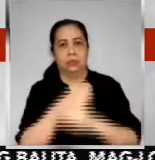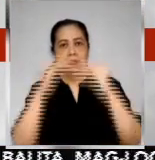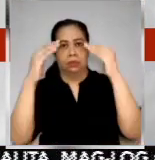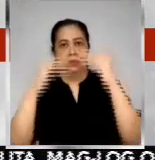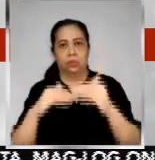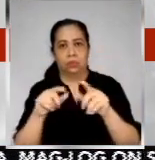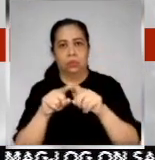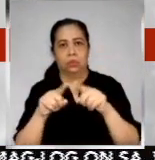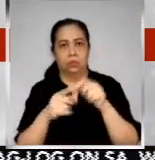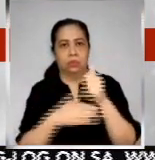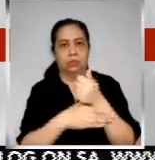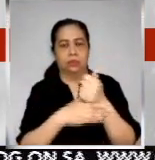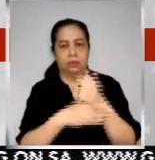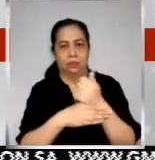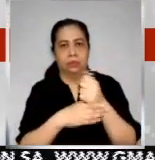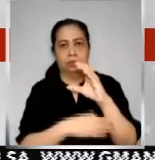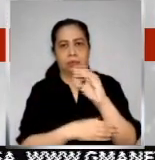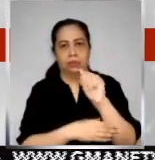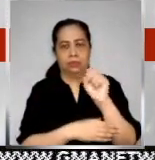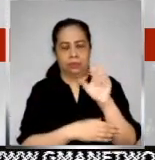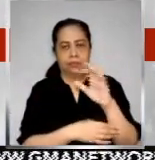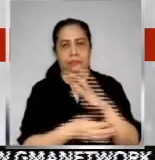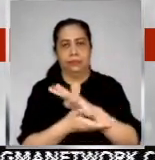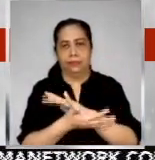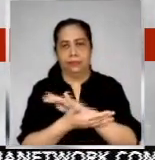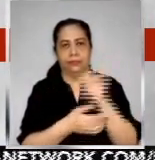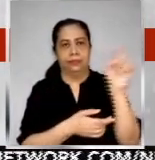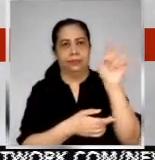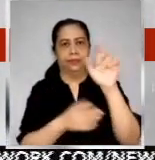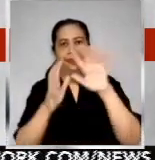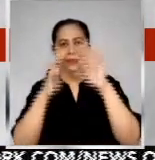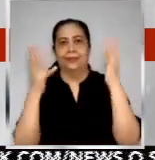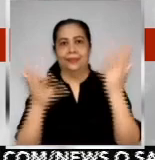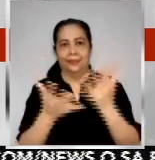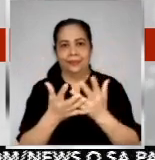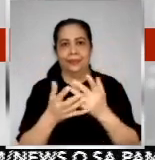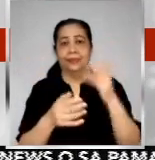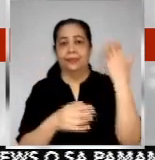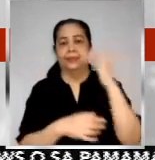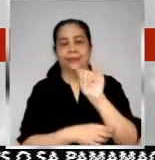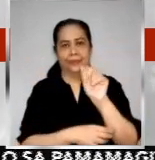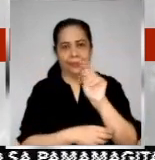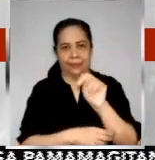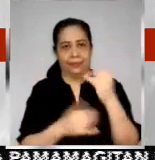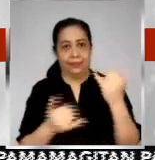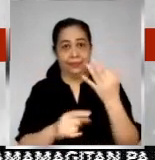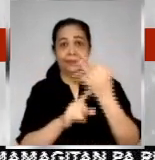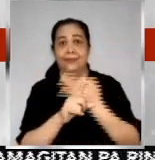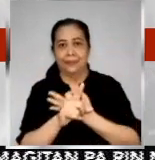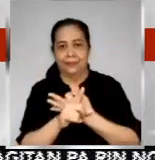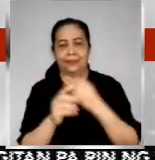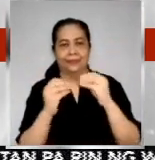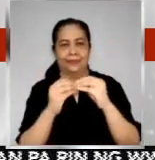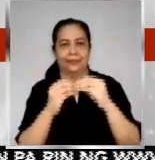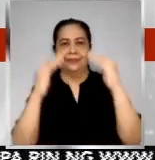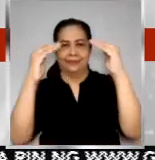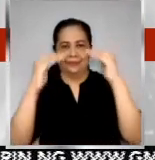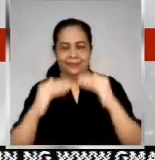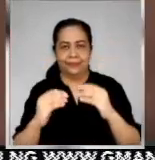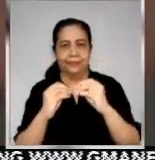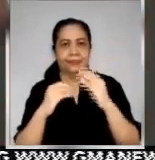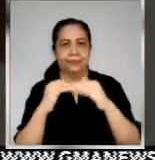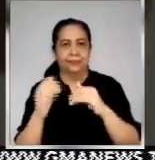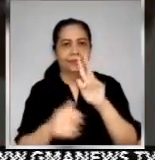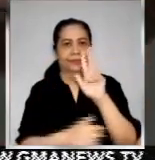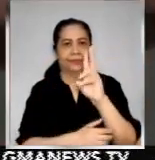average daily cases ng COVID-19 sa buong mundo noong Enero. At nitong Pebrero, mas mababa na yan ng mahigit